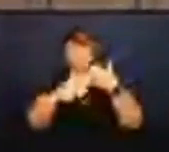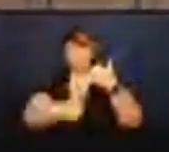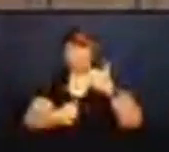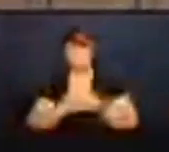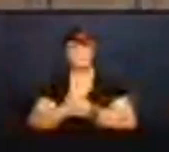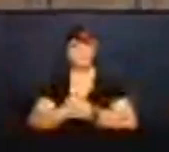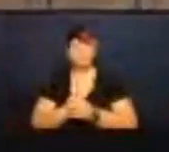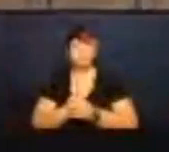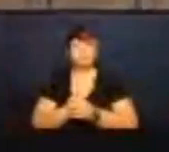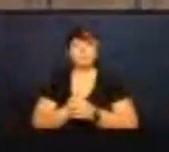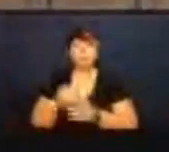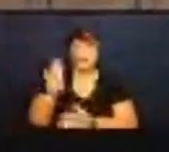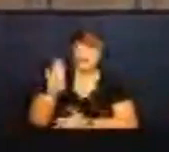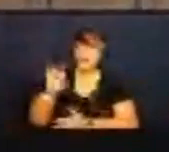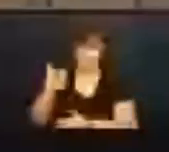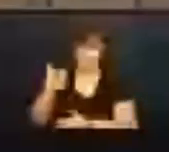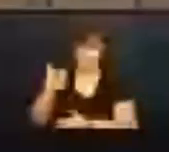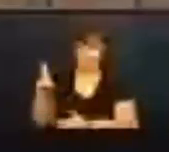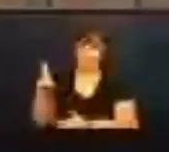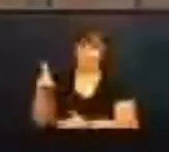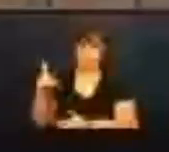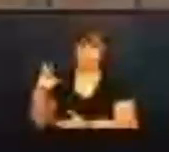kumi bora katika kitengo cha hotuba